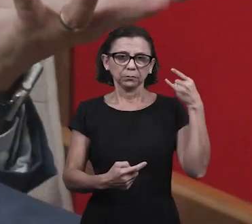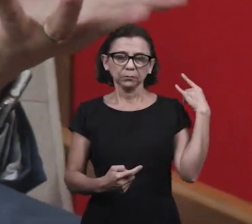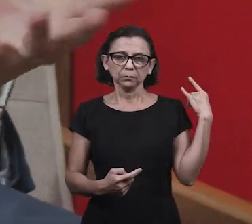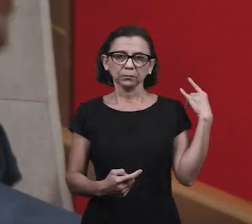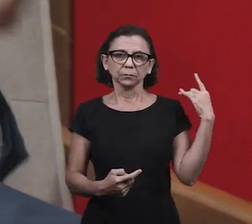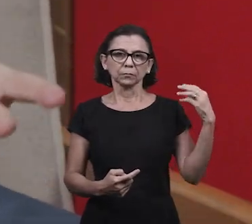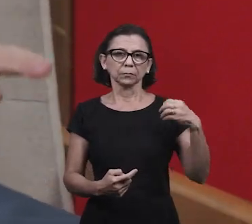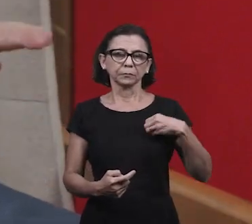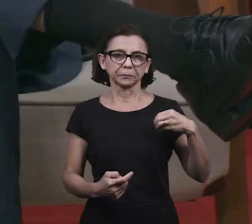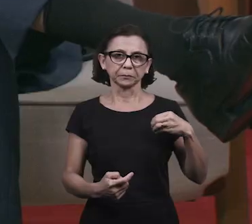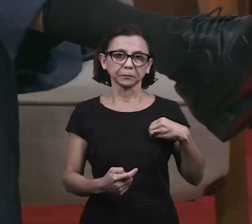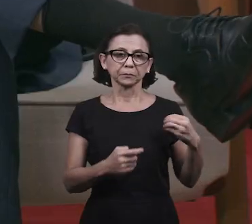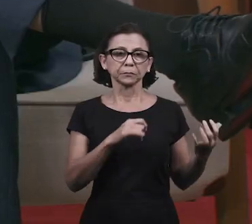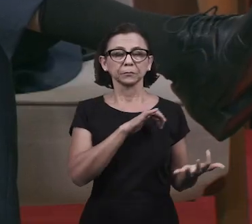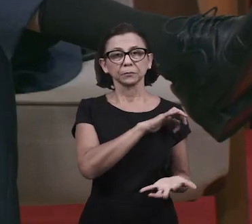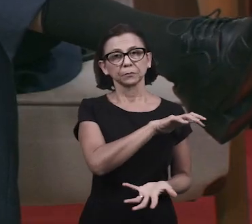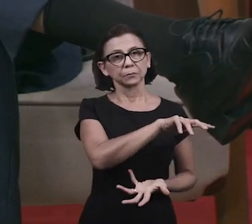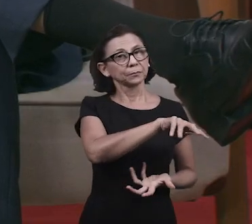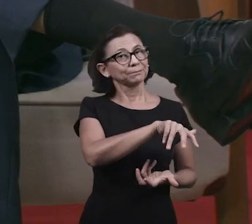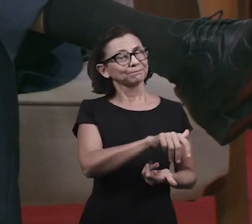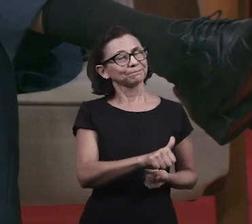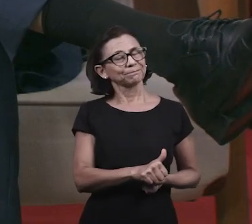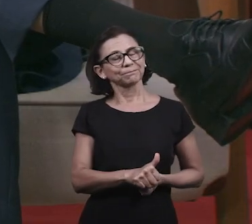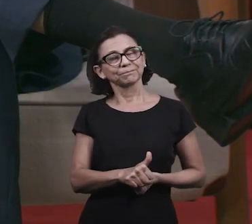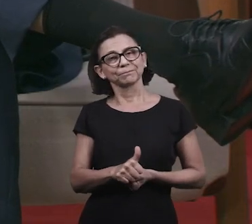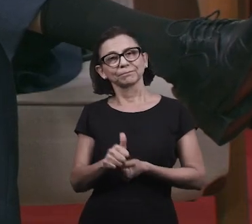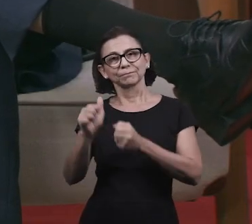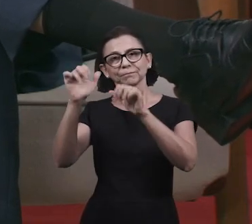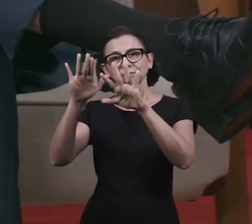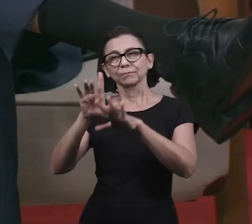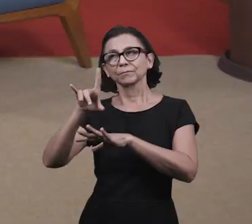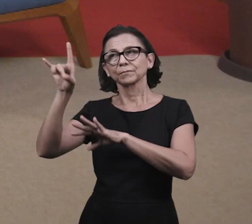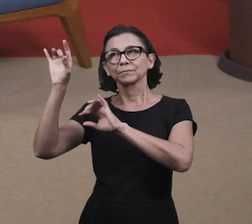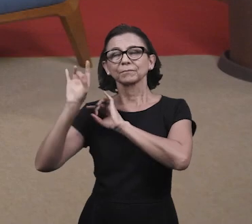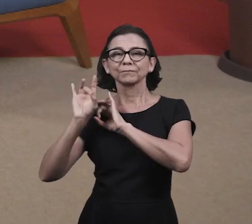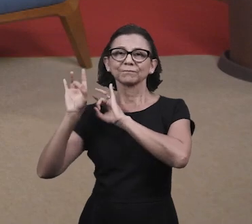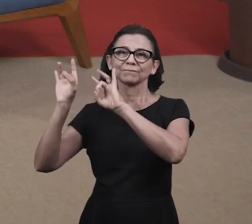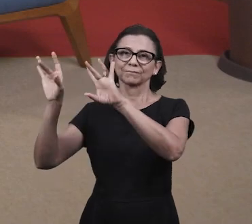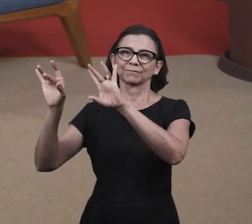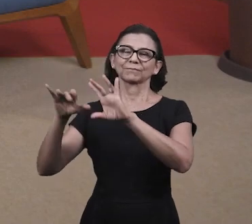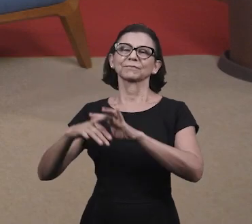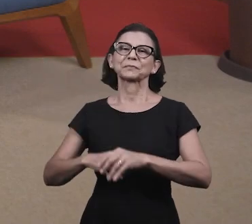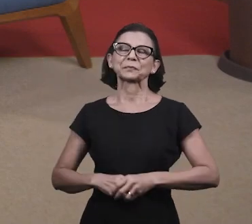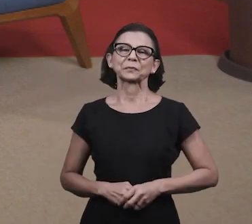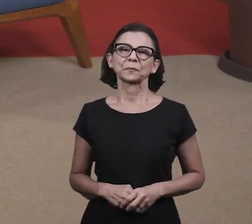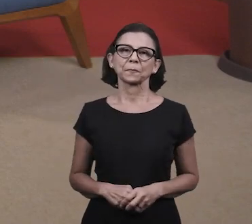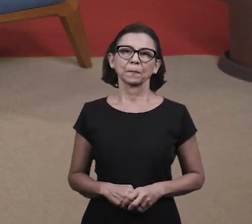péché, avec le monde, et en laissant ainsi la bénédiction de Dieu,